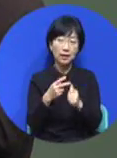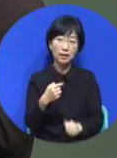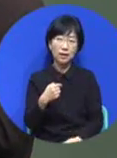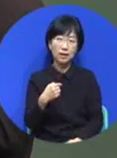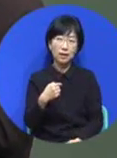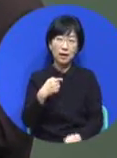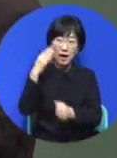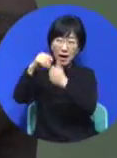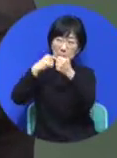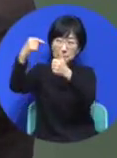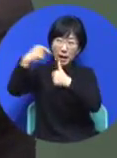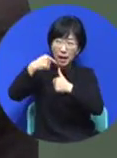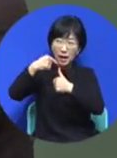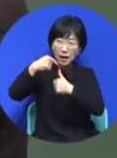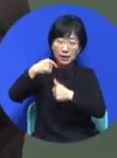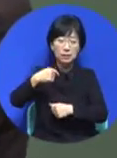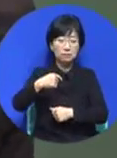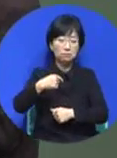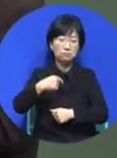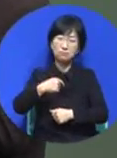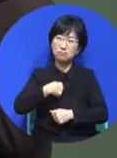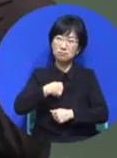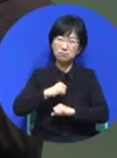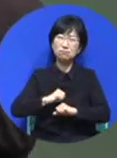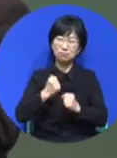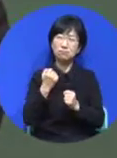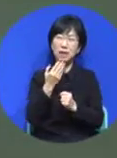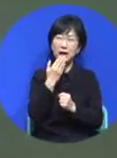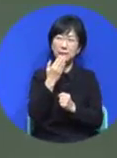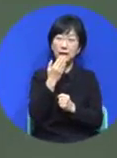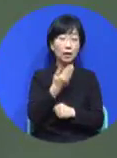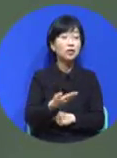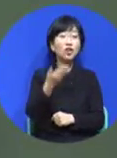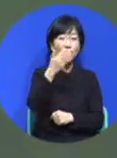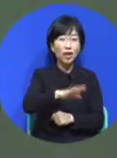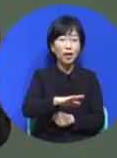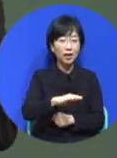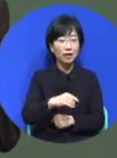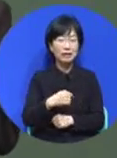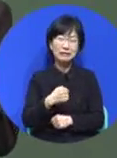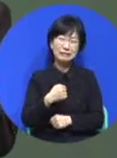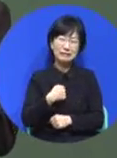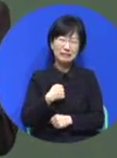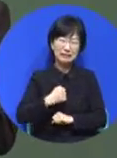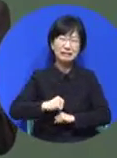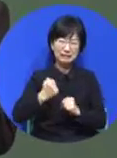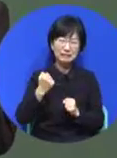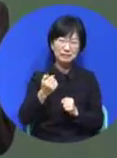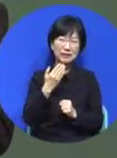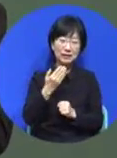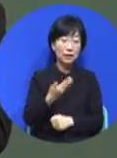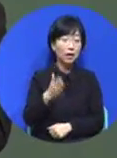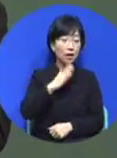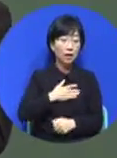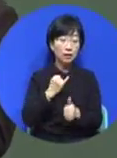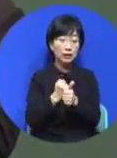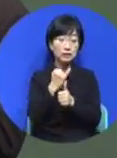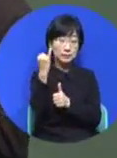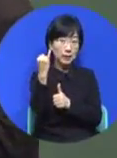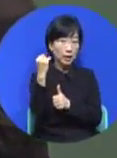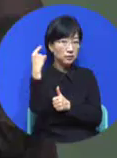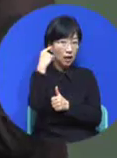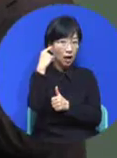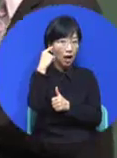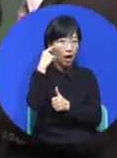하겠는데 만약에 이삭을 드리고 나면 집에 있는 할머니가 졸도하는데 어떡할 겁니까? God, maybe I'll do it. I can kill